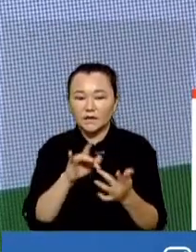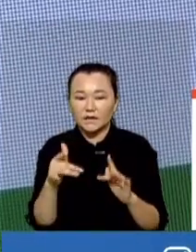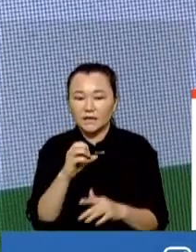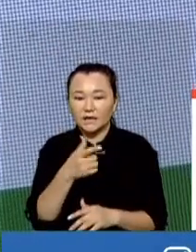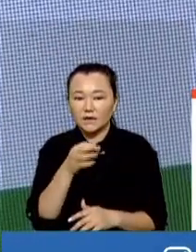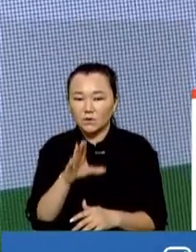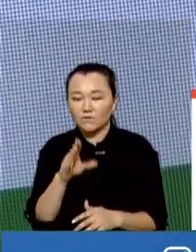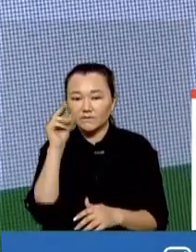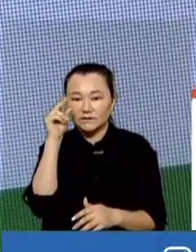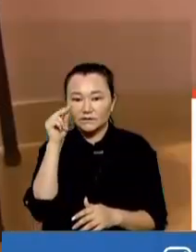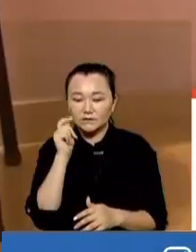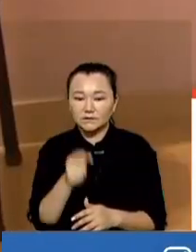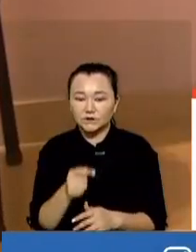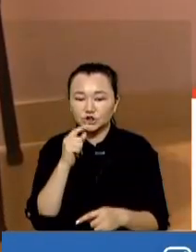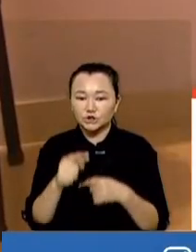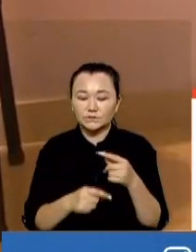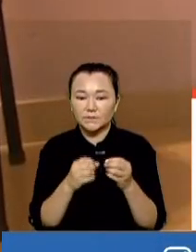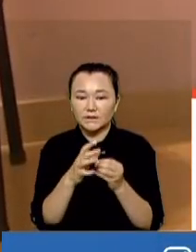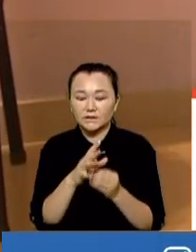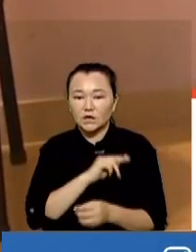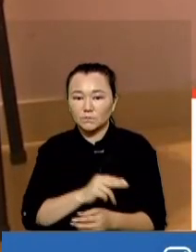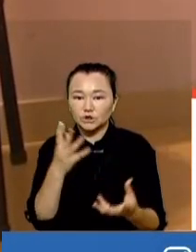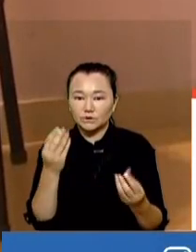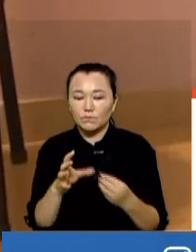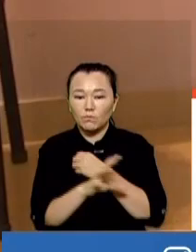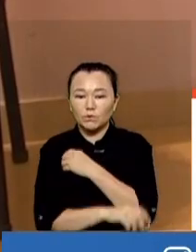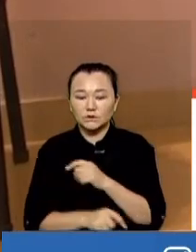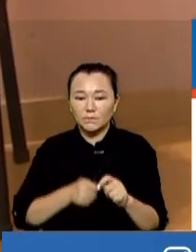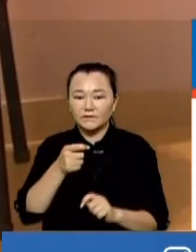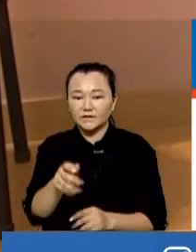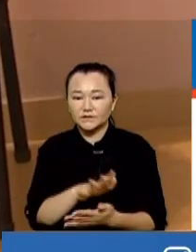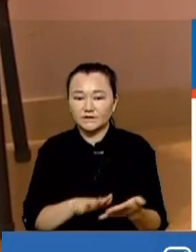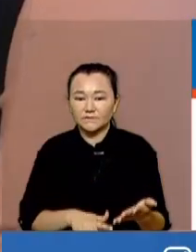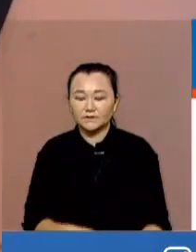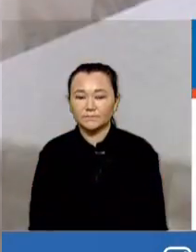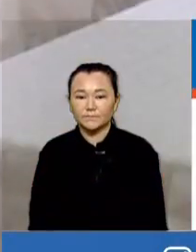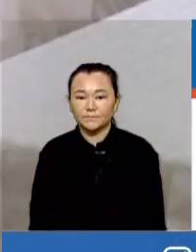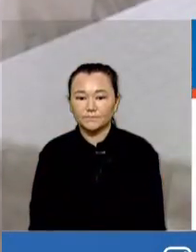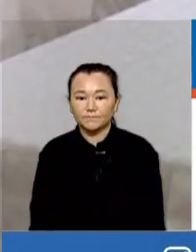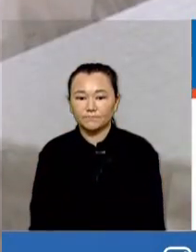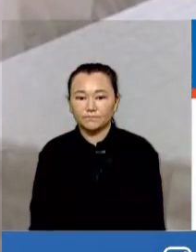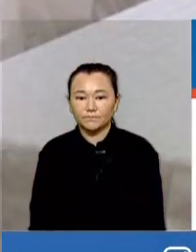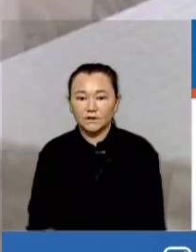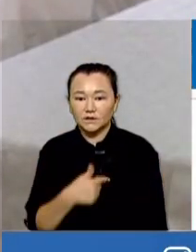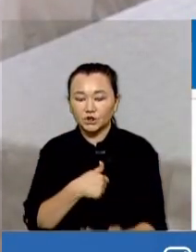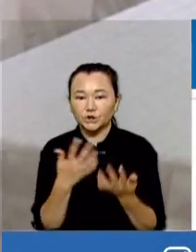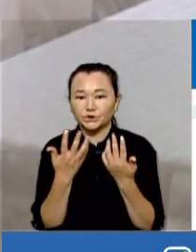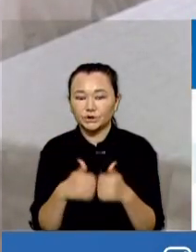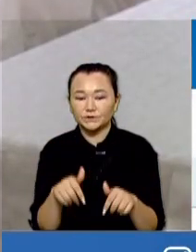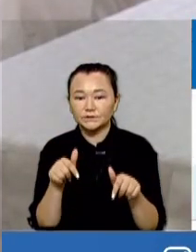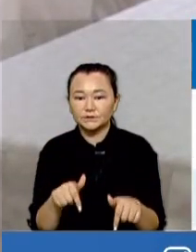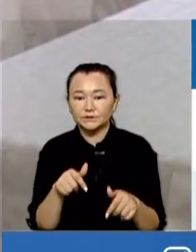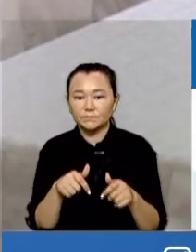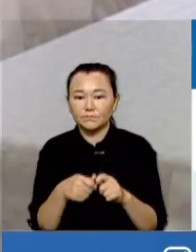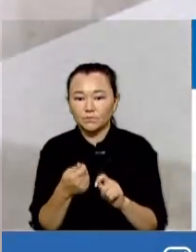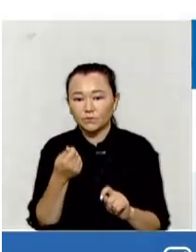По закону дата назначается через 15 рабочих дней после подачи заявления. Я считаю, что здесь сбой